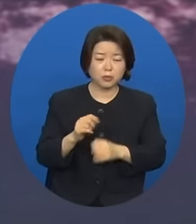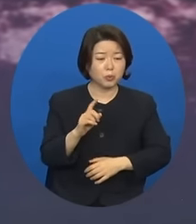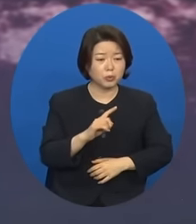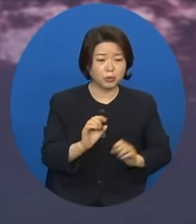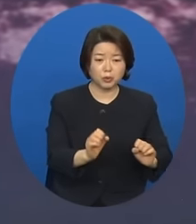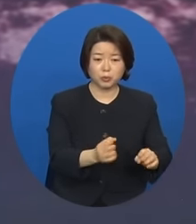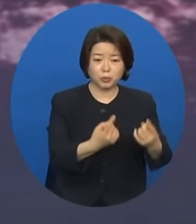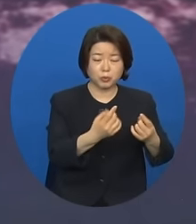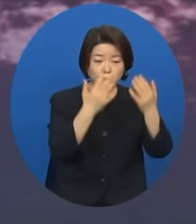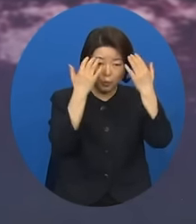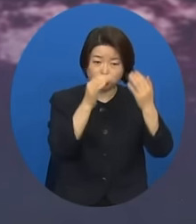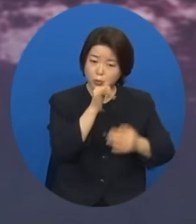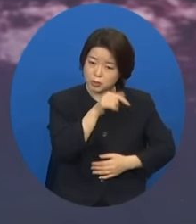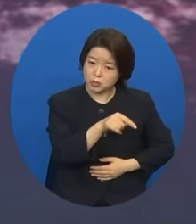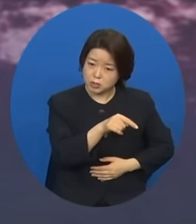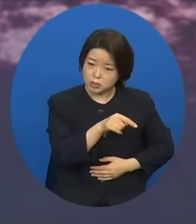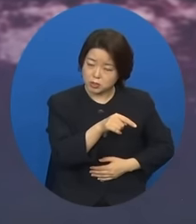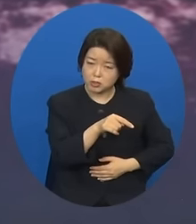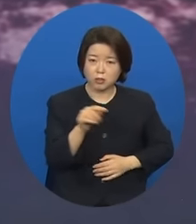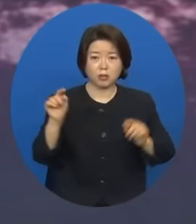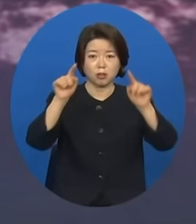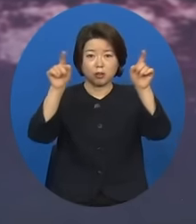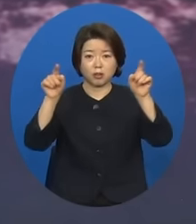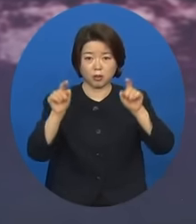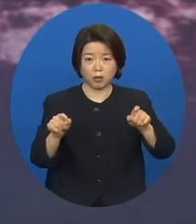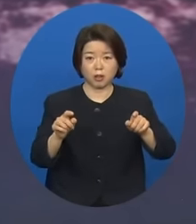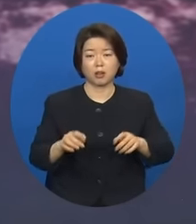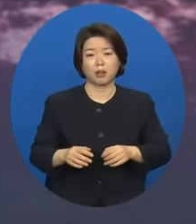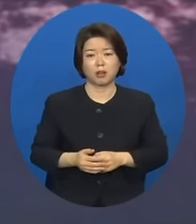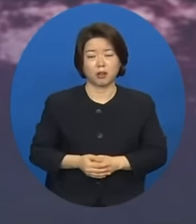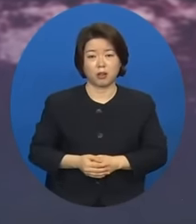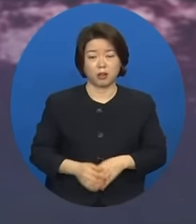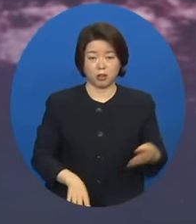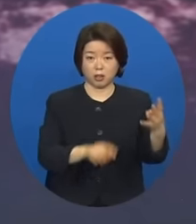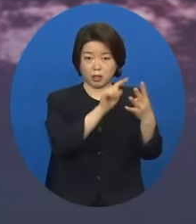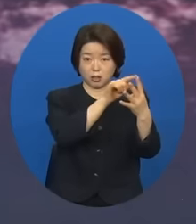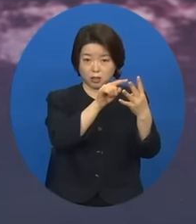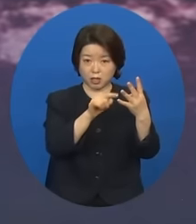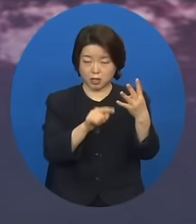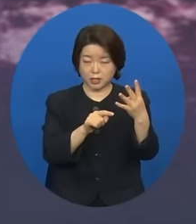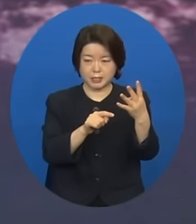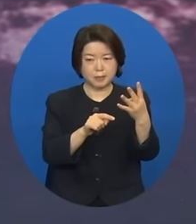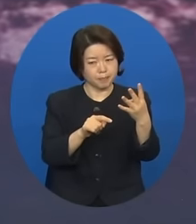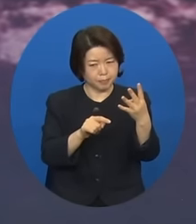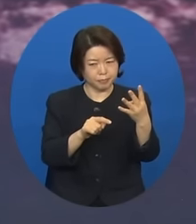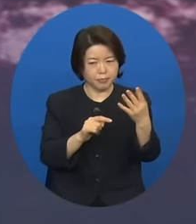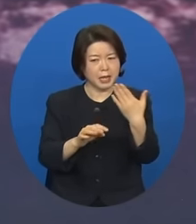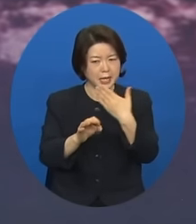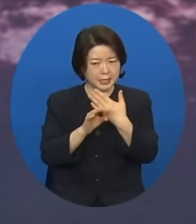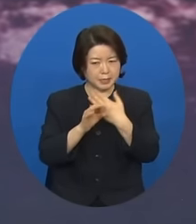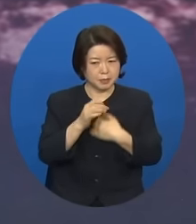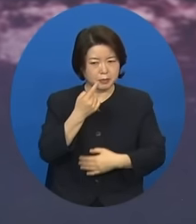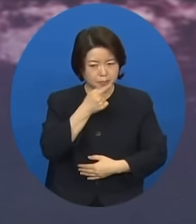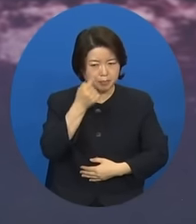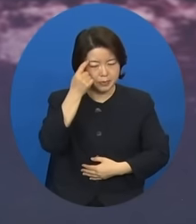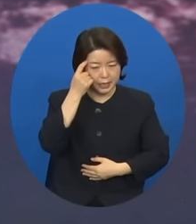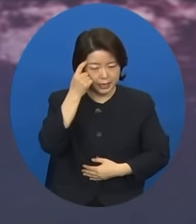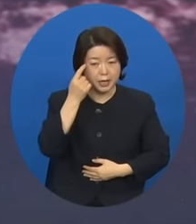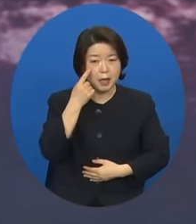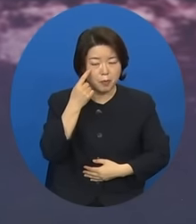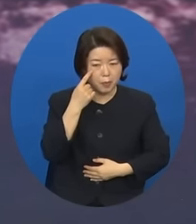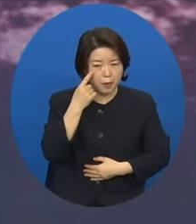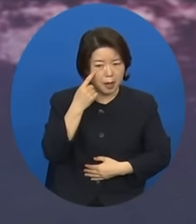존재할 수 있냐 그러면서이네 가지를 가설을 세우고 씨를 합니다 뭐냐면 내 가지가